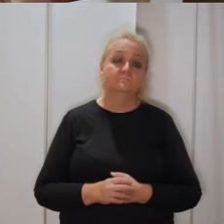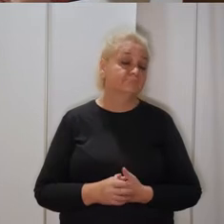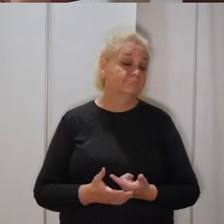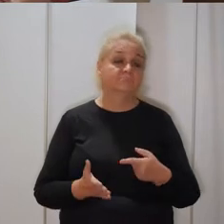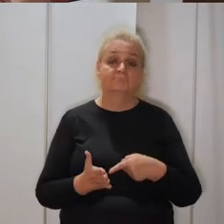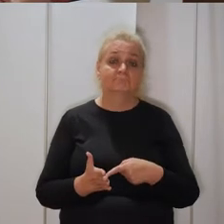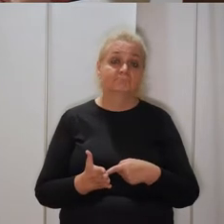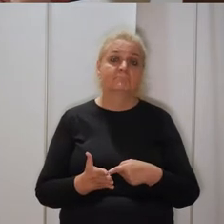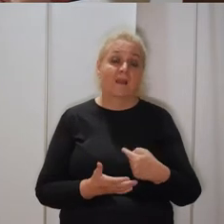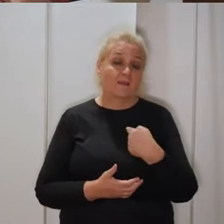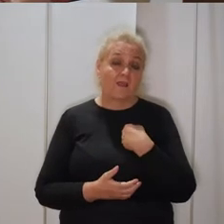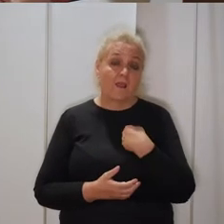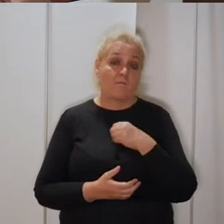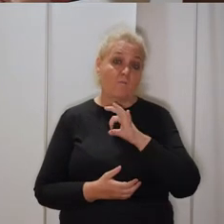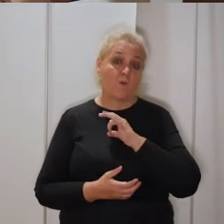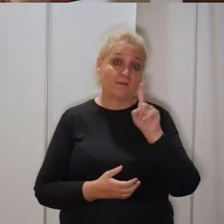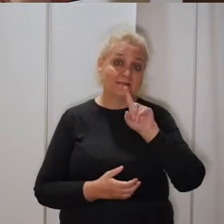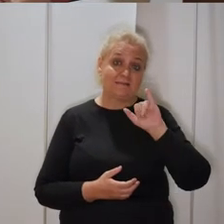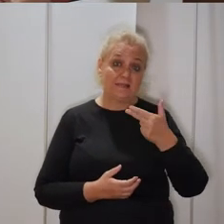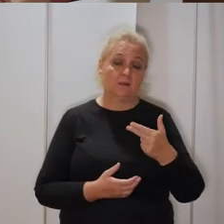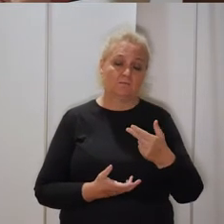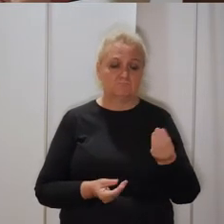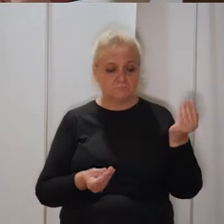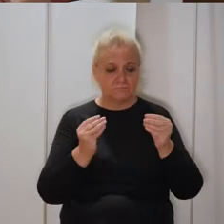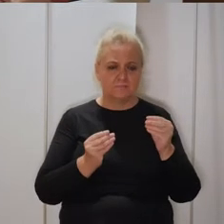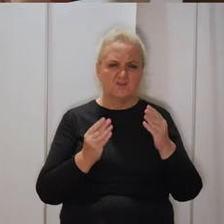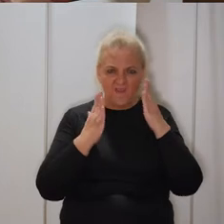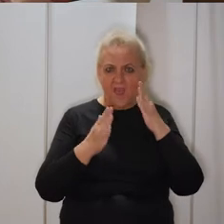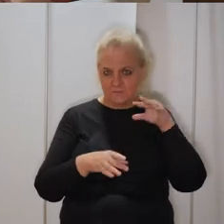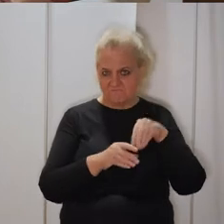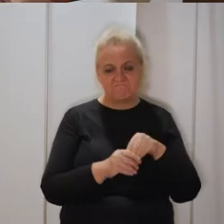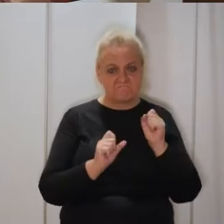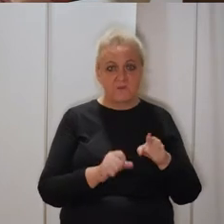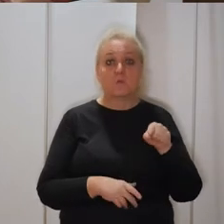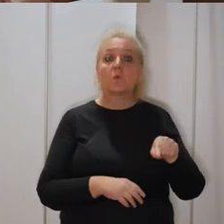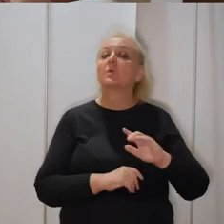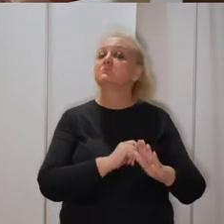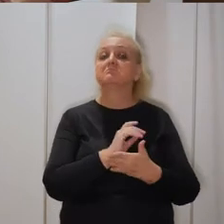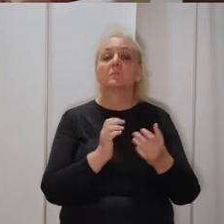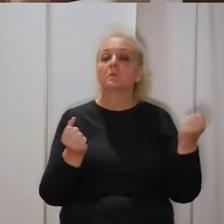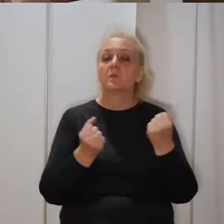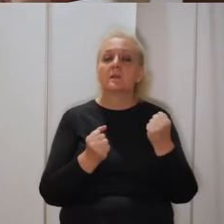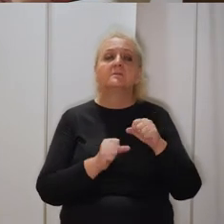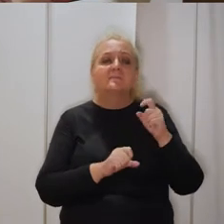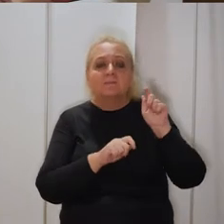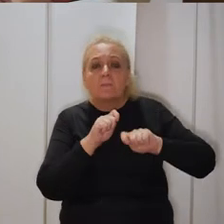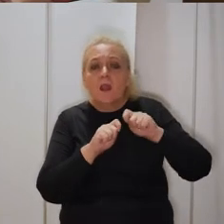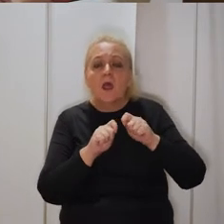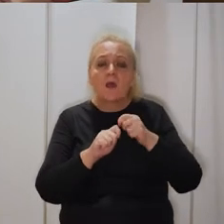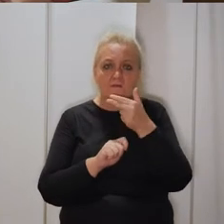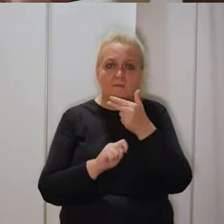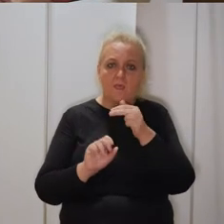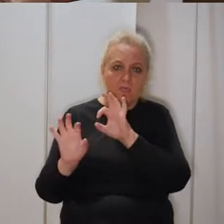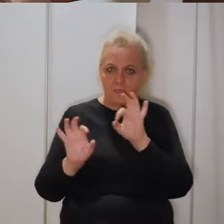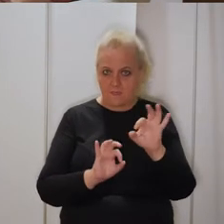Także no ja te swoje ziny konstruuję dość świadomie i to są poparte dość dużym researchem na dany